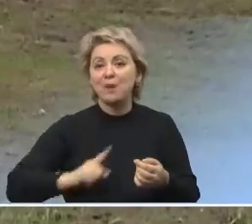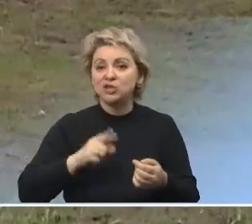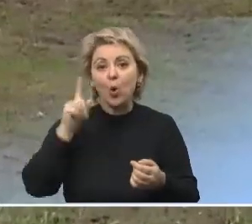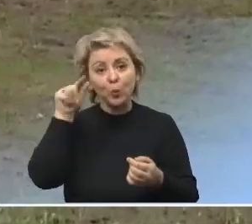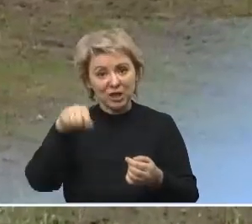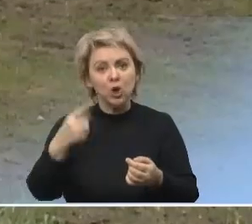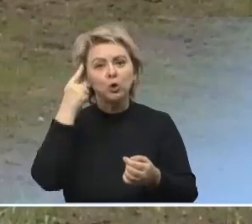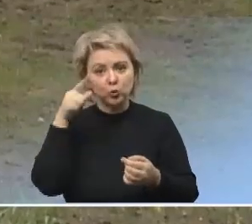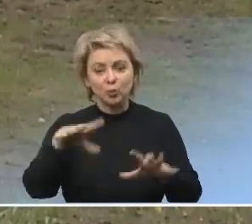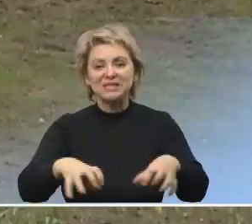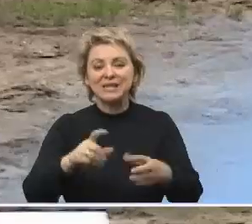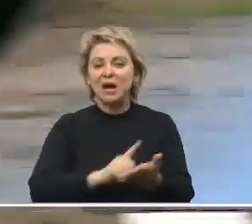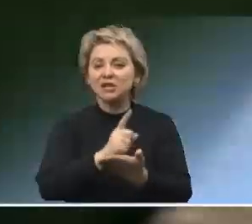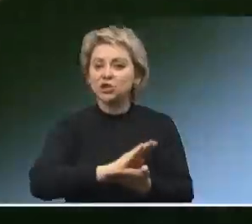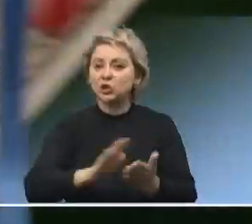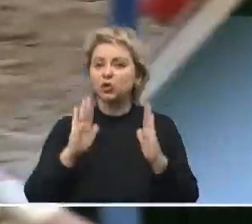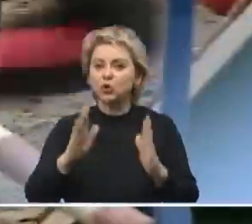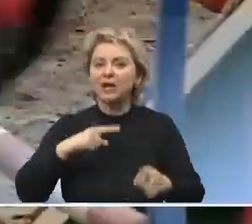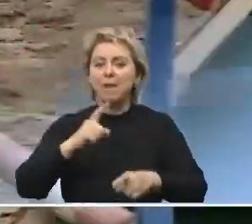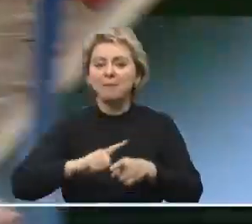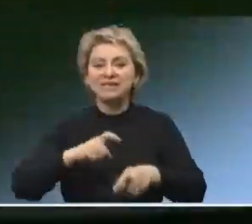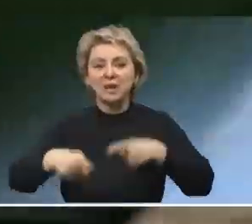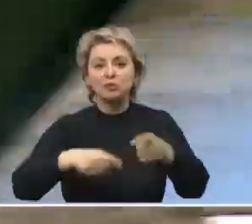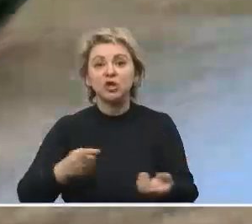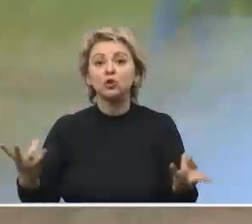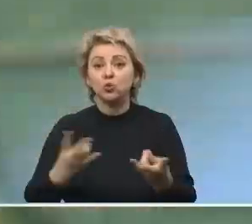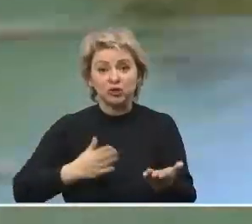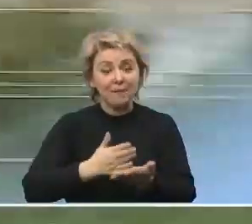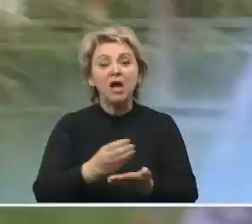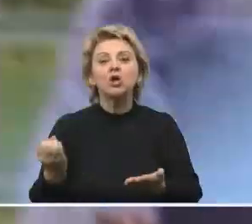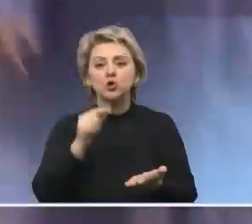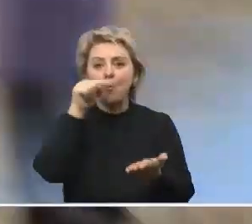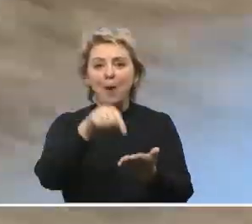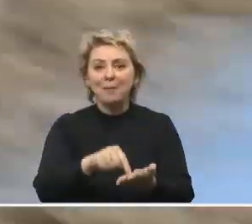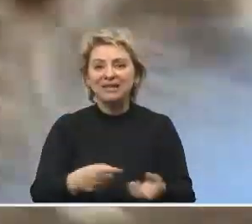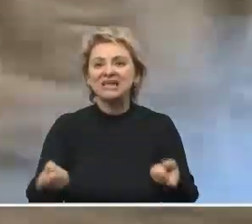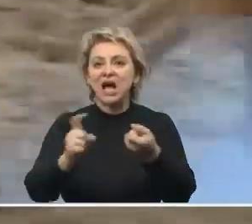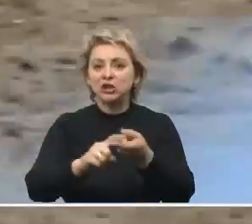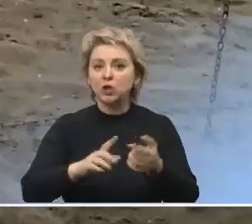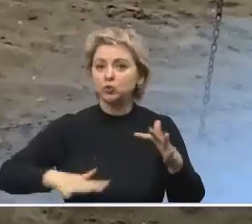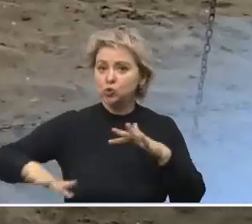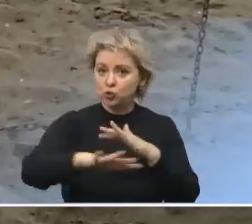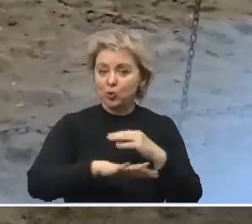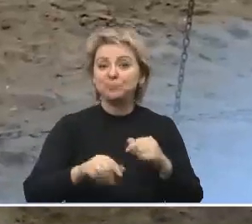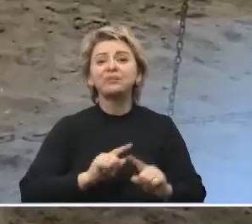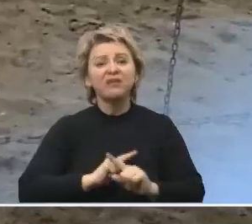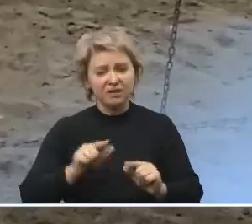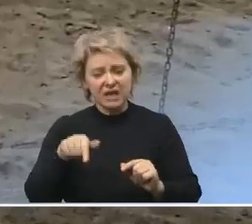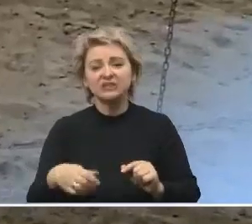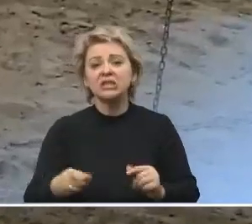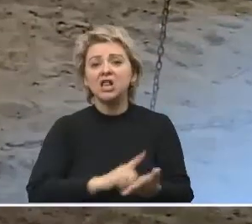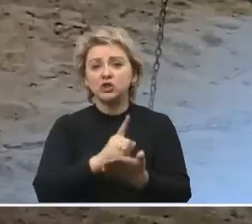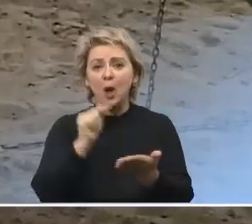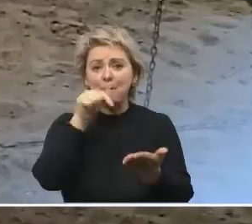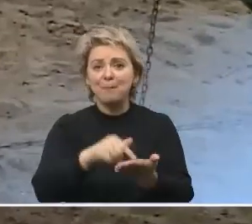умение думать. Собака должна не только быстро бежать в нужном направлении, но еще и попадать в контактную зону. В идеале, конечно, она должна